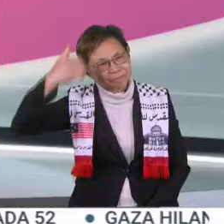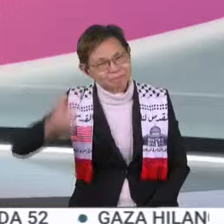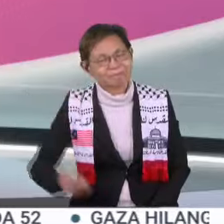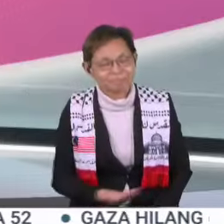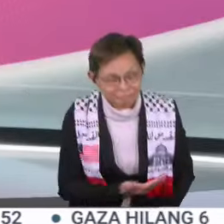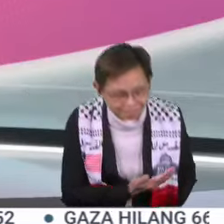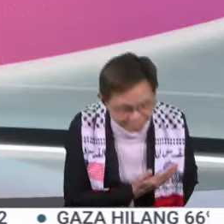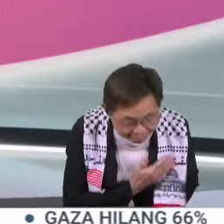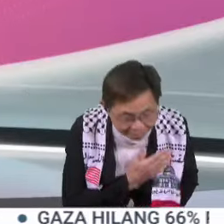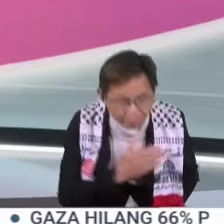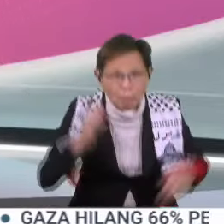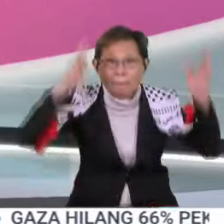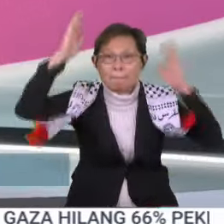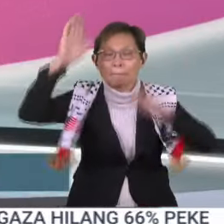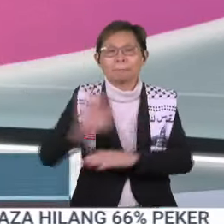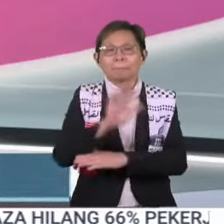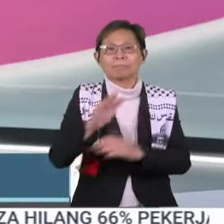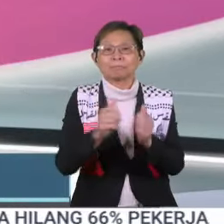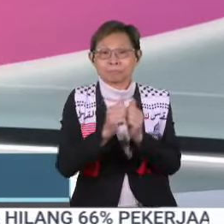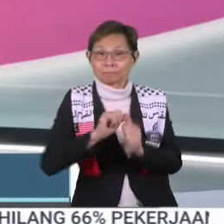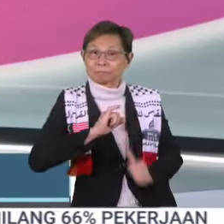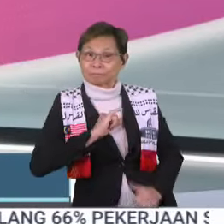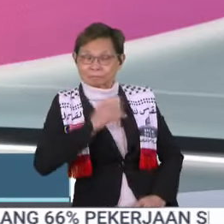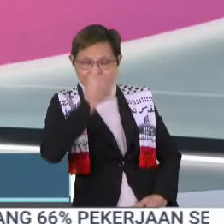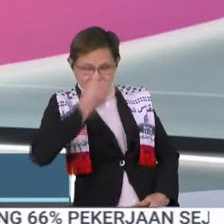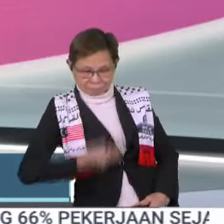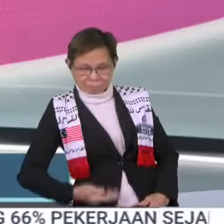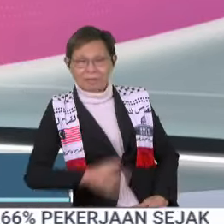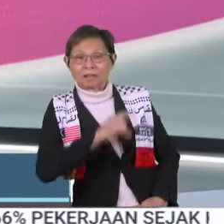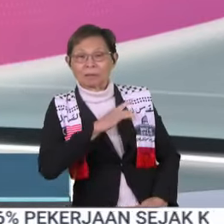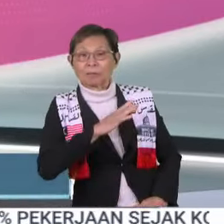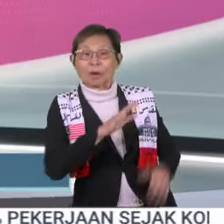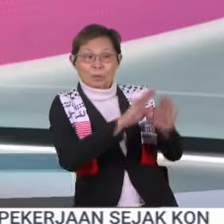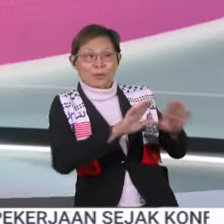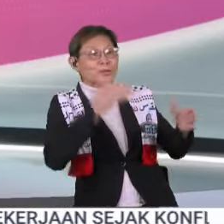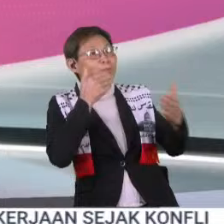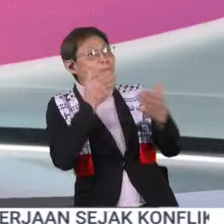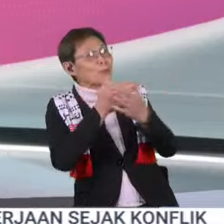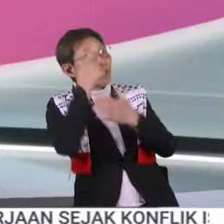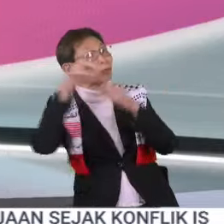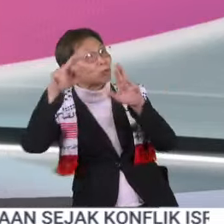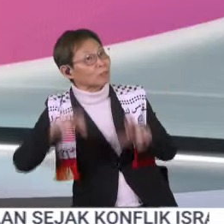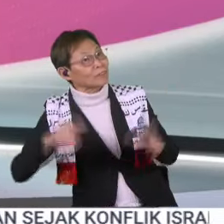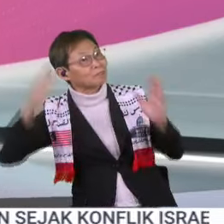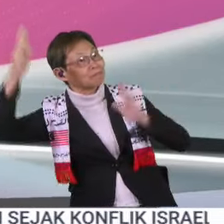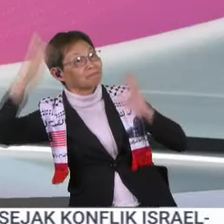Assalamualaikum. Salam Malaysia Medani bersama saya Sahih Samsudin. Berita wilayah kita mulakan dengan berita baik untuk rakyat Malaysia.